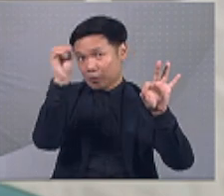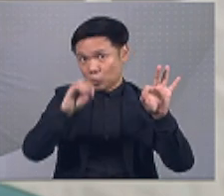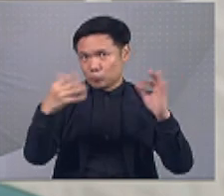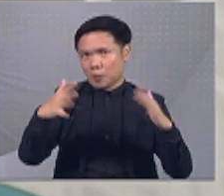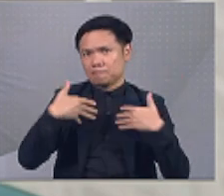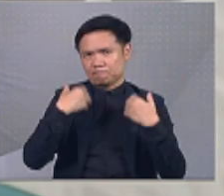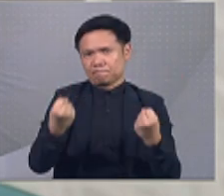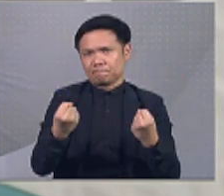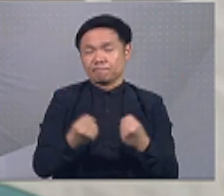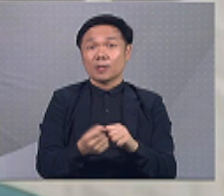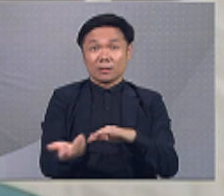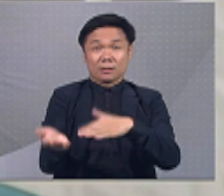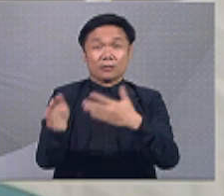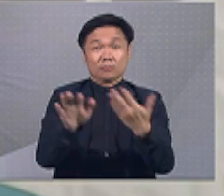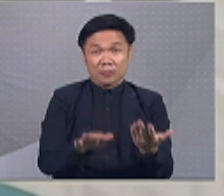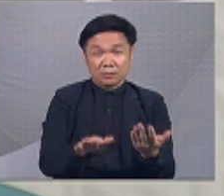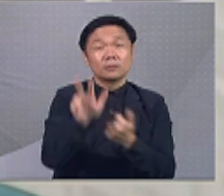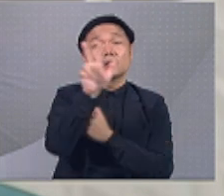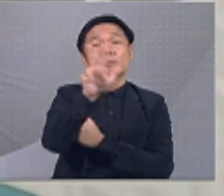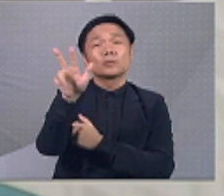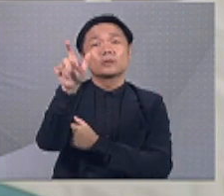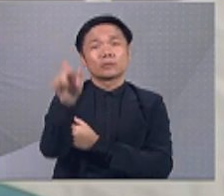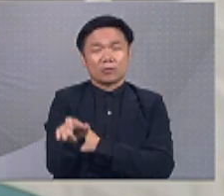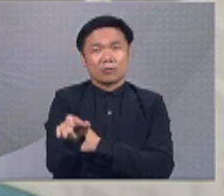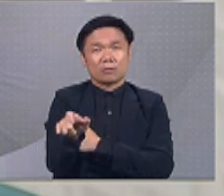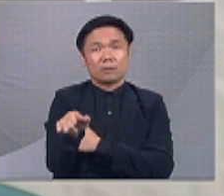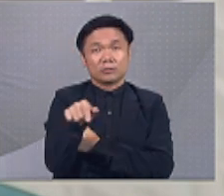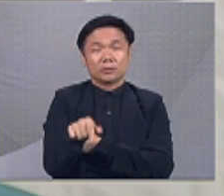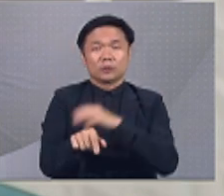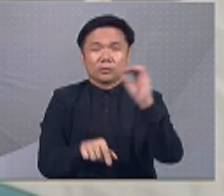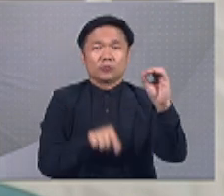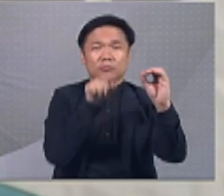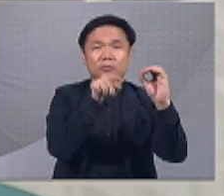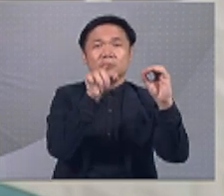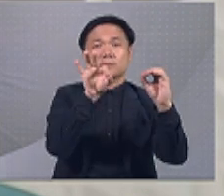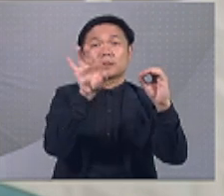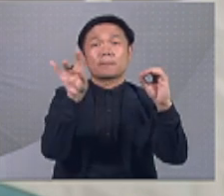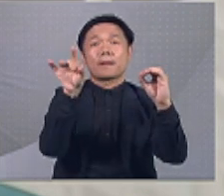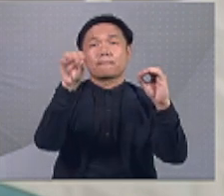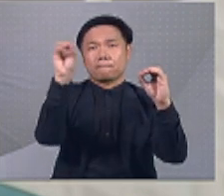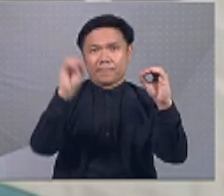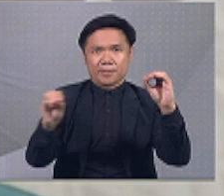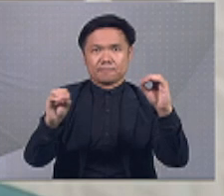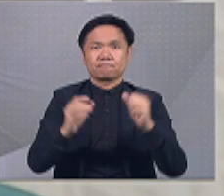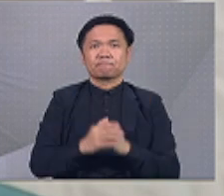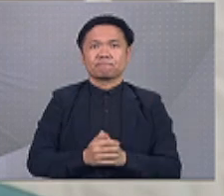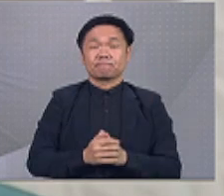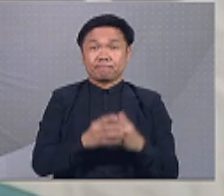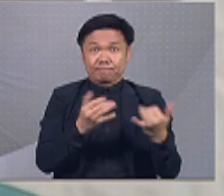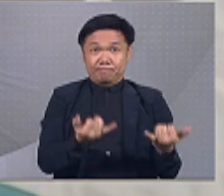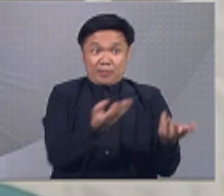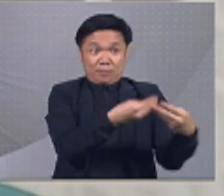100gs kematian adalah 33 bersamaan yang kosong pukulan 98 100 ini tidak ada pertambahan Chase